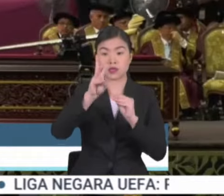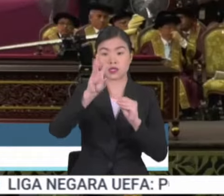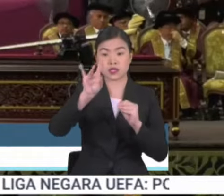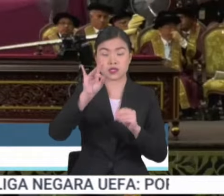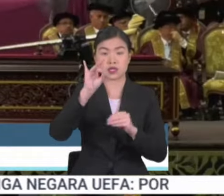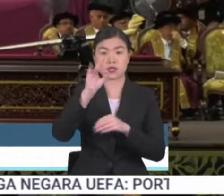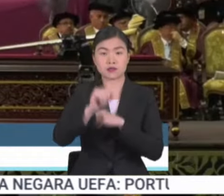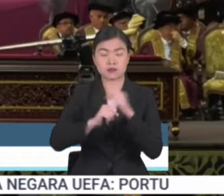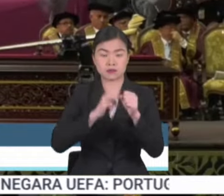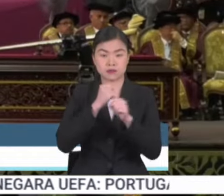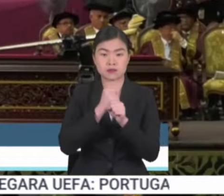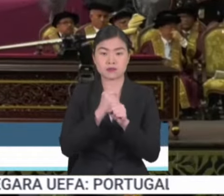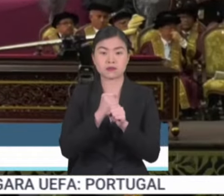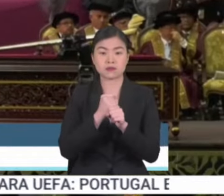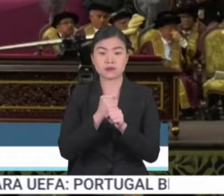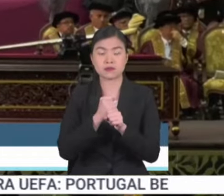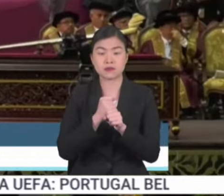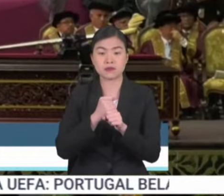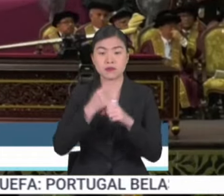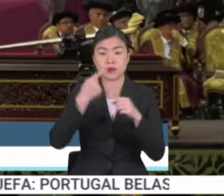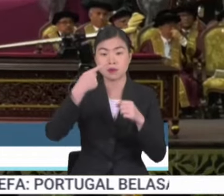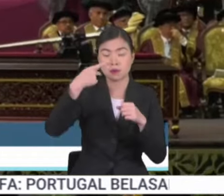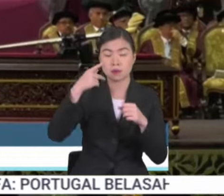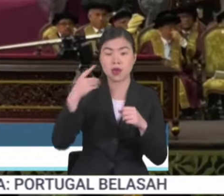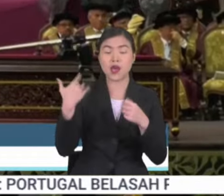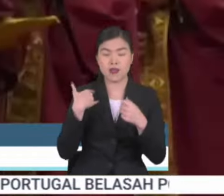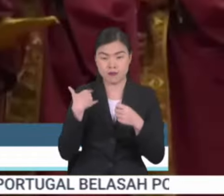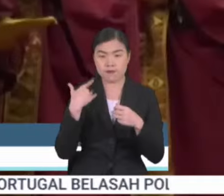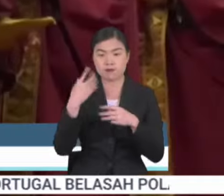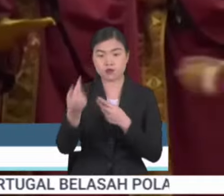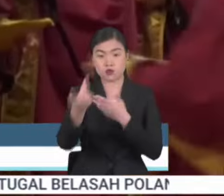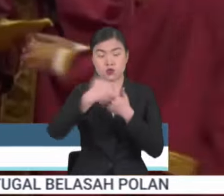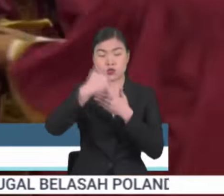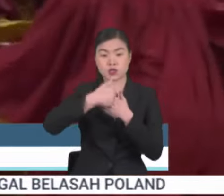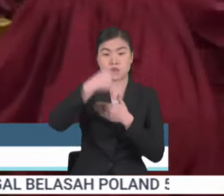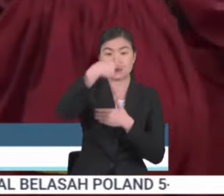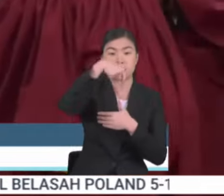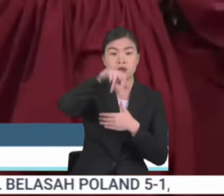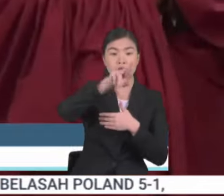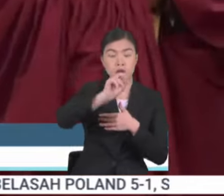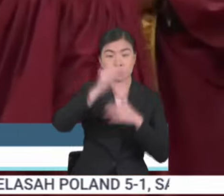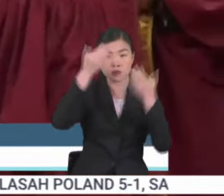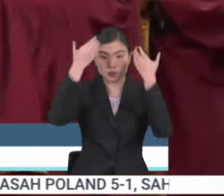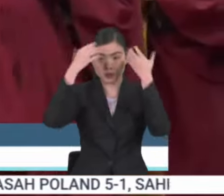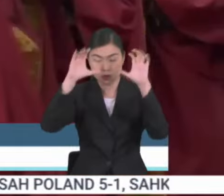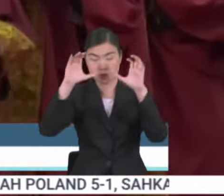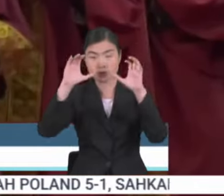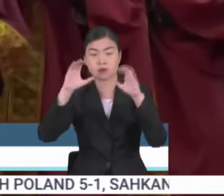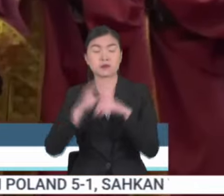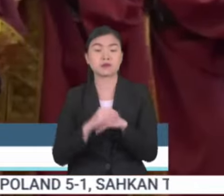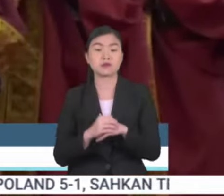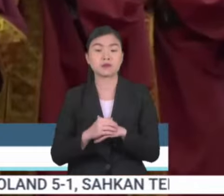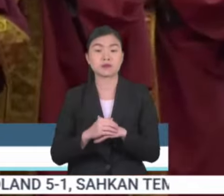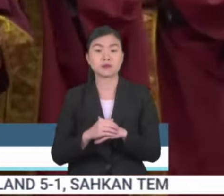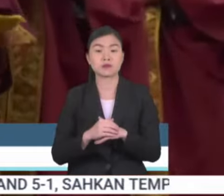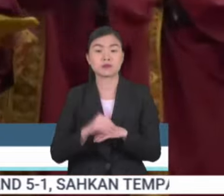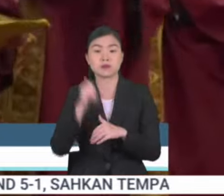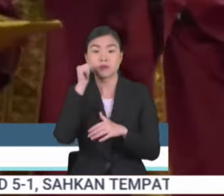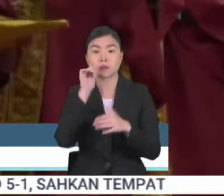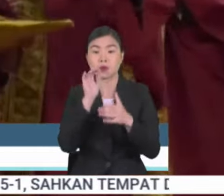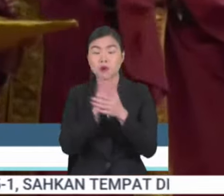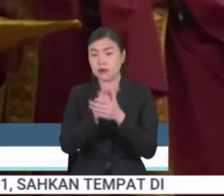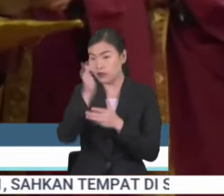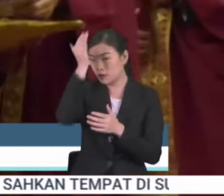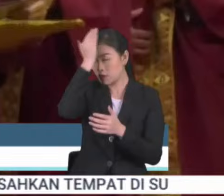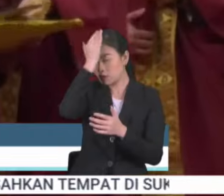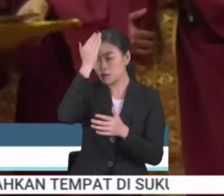istiadat ini, Pro Chancellor UTM Cik Puan Mahkota Khalida Johor dan Tan Sri Jamaluddin Ibrahim. Raja Zarif Sofia turut